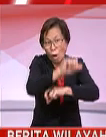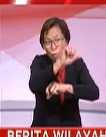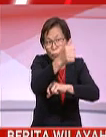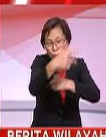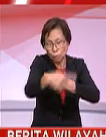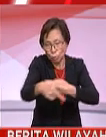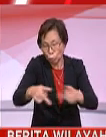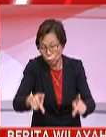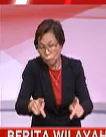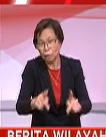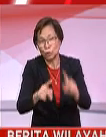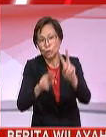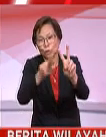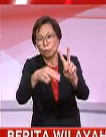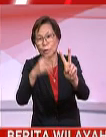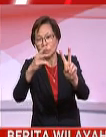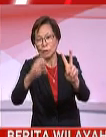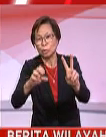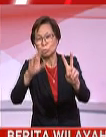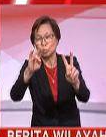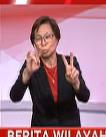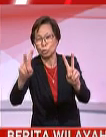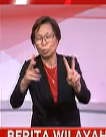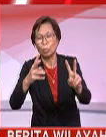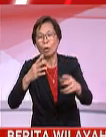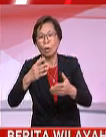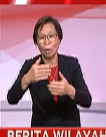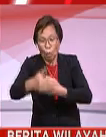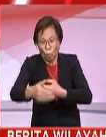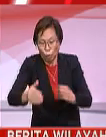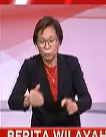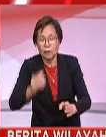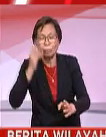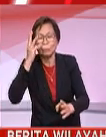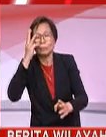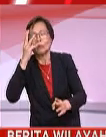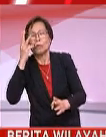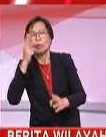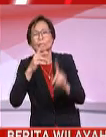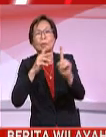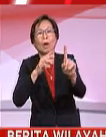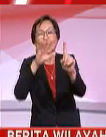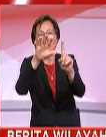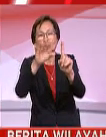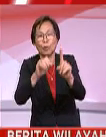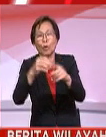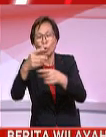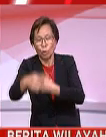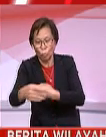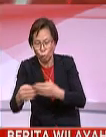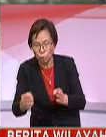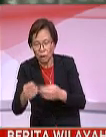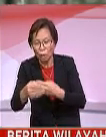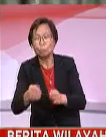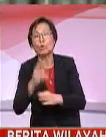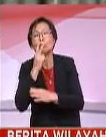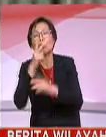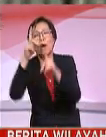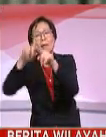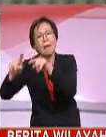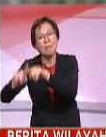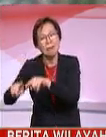berisi 2,672 kartun minuman keras dan 190 kotak rokok pelbagai jenama.